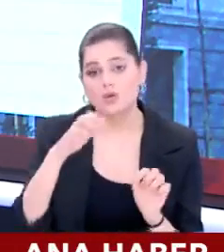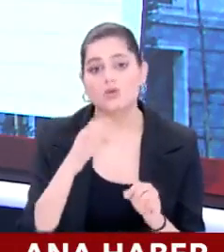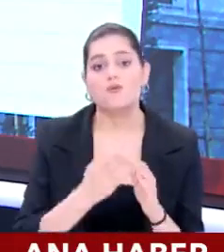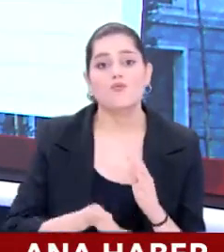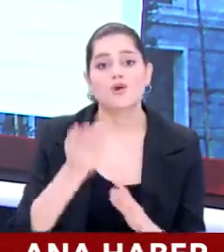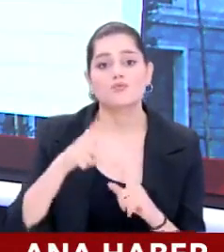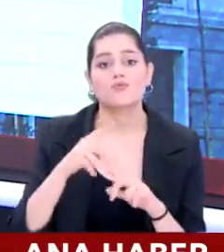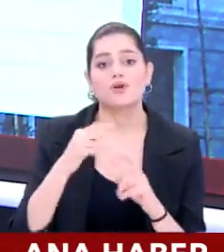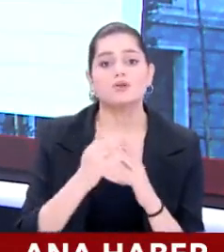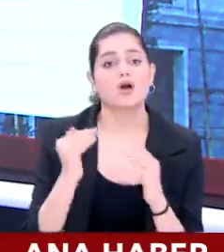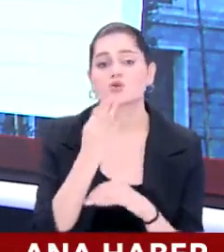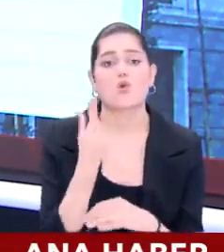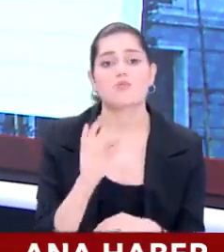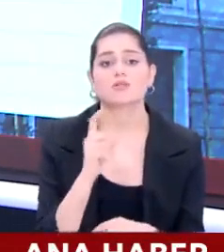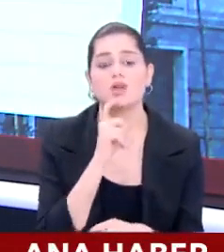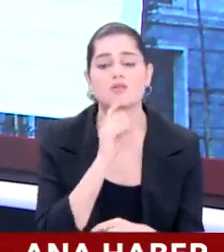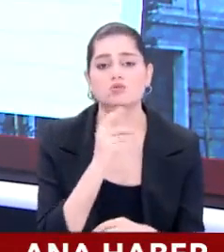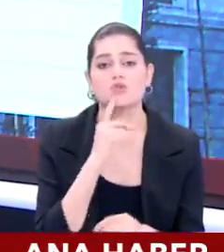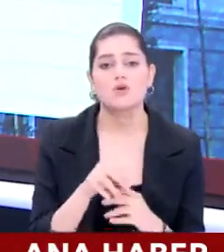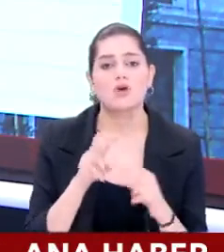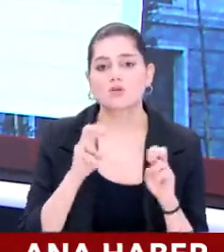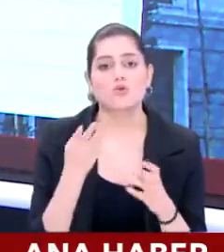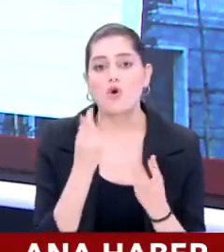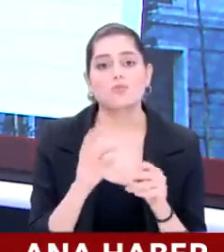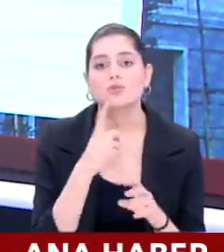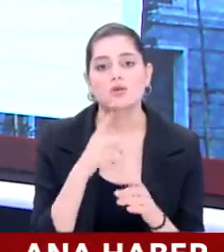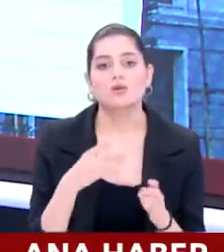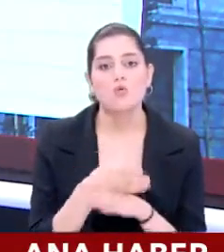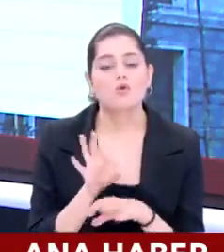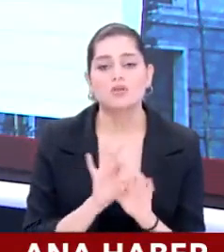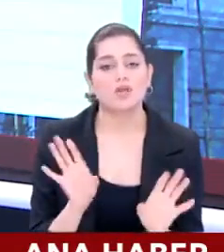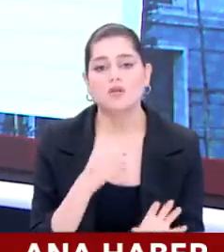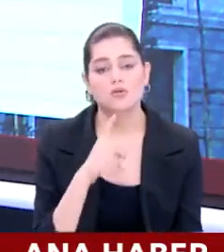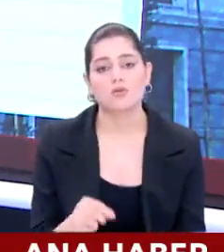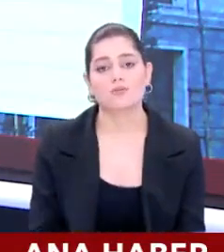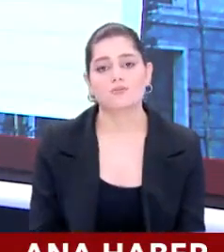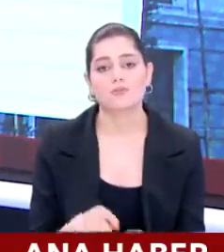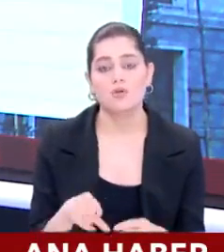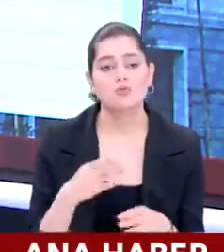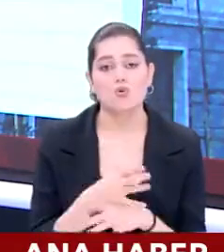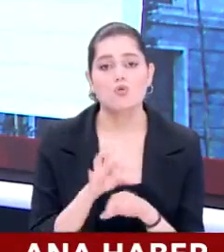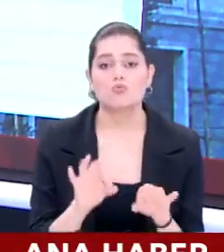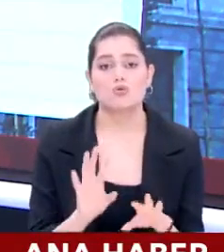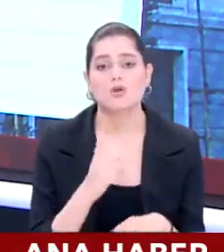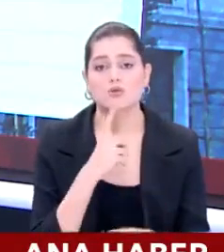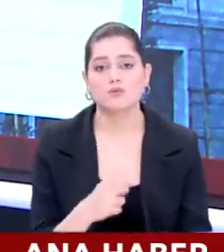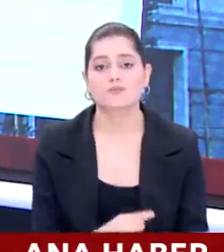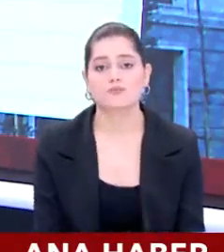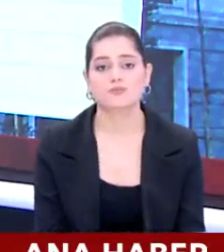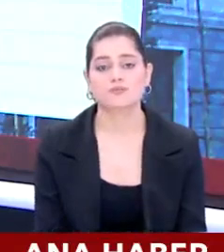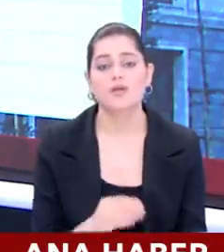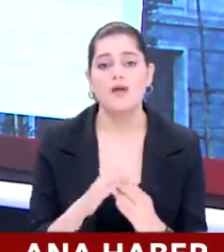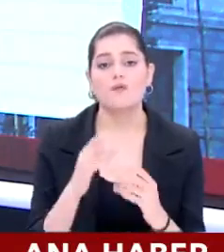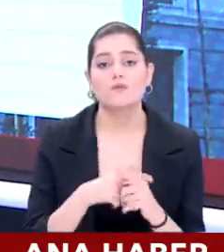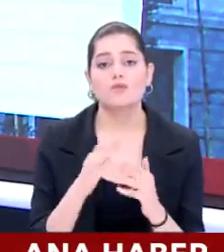bir faiş artışı olamaz bu olamaz açıklamam yok işte mantıklı izahı yok bunun Ama gerçekler bunlar Şimdi konuş fiyatları